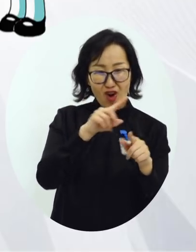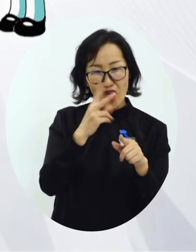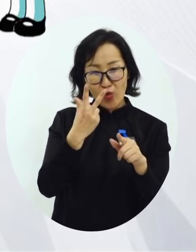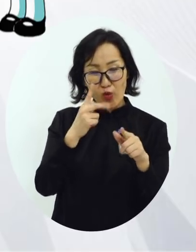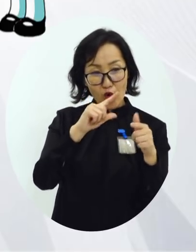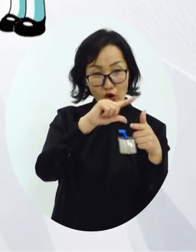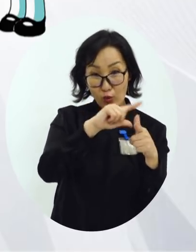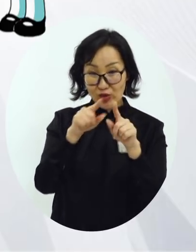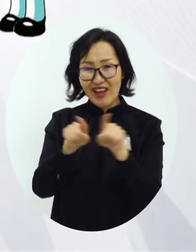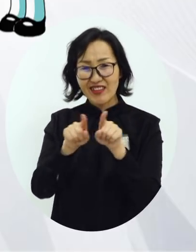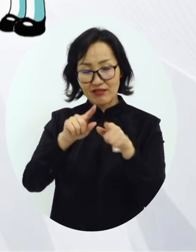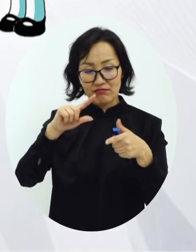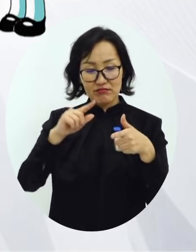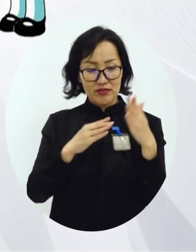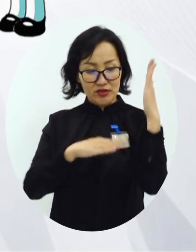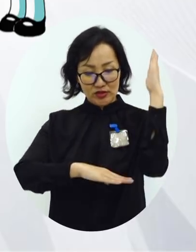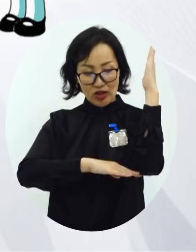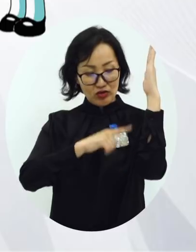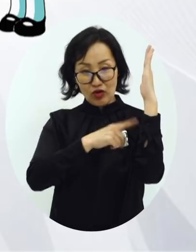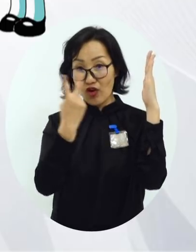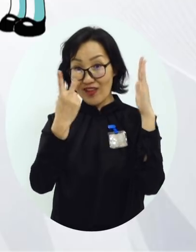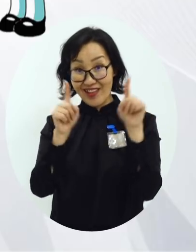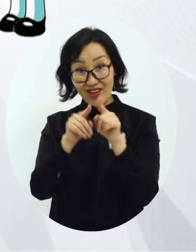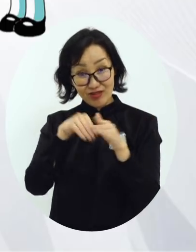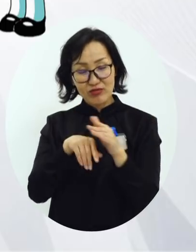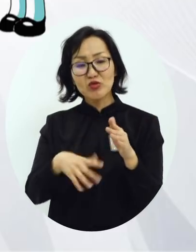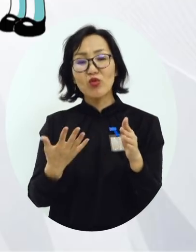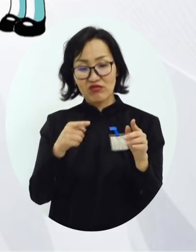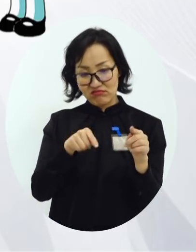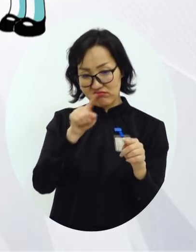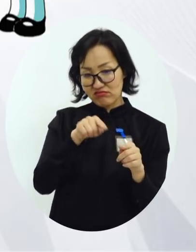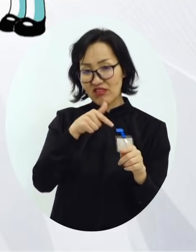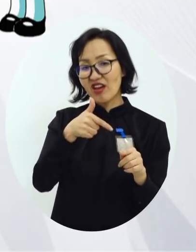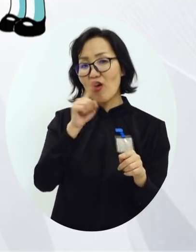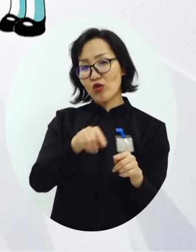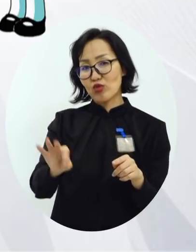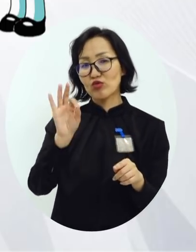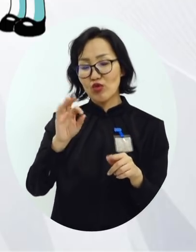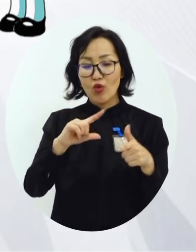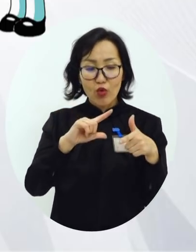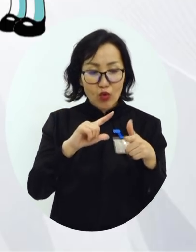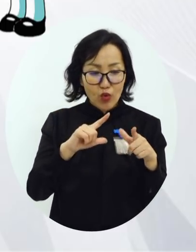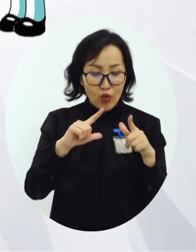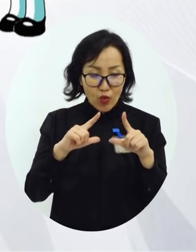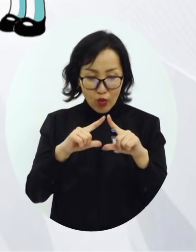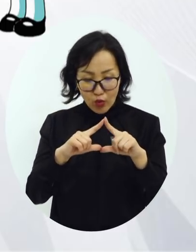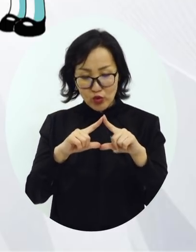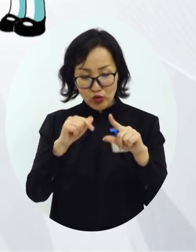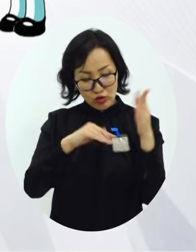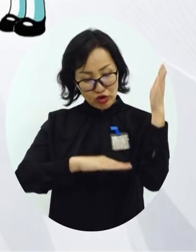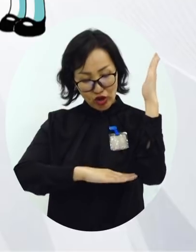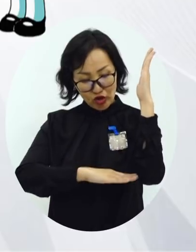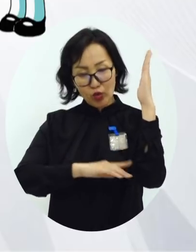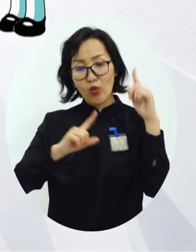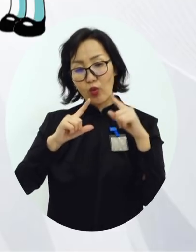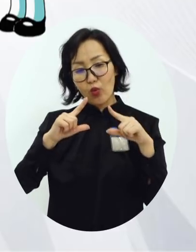Тэгш өнцөг байгаа учраас гээд хувилбар зөв байх нэ. Гурвалжин бүр тэгш өнцөгт гурвалжин байна. Өөрөөр хэлбэл хоёуланд